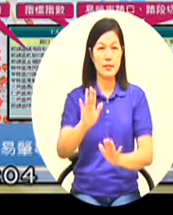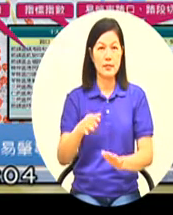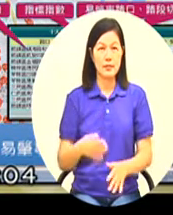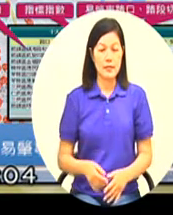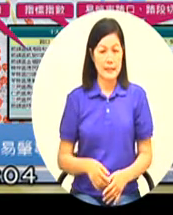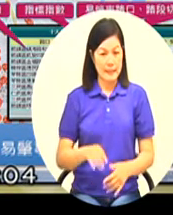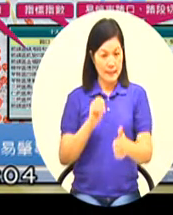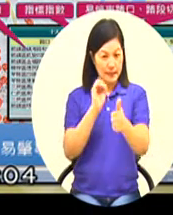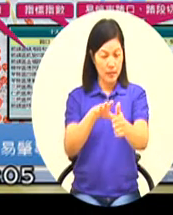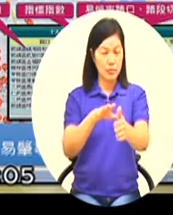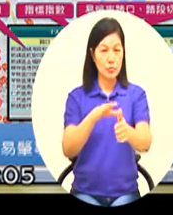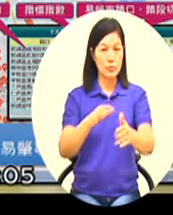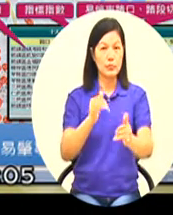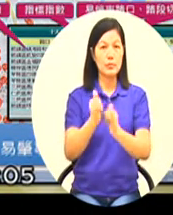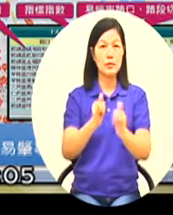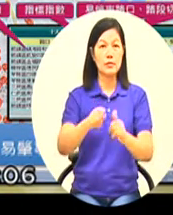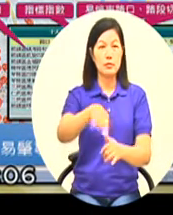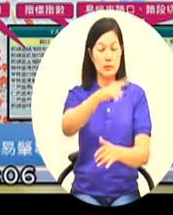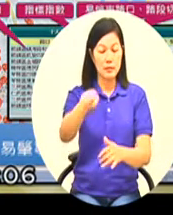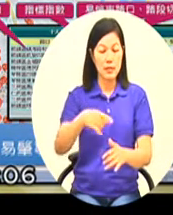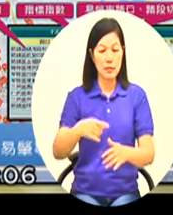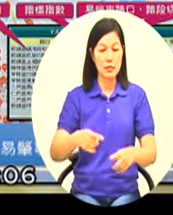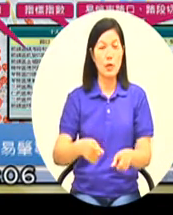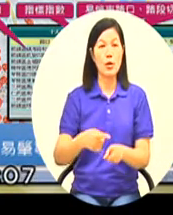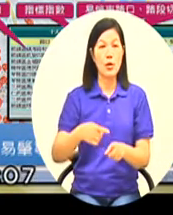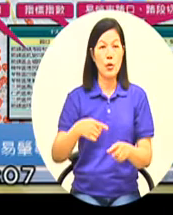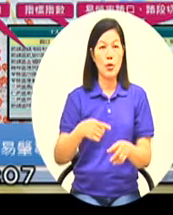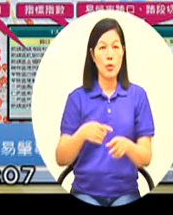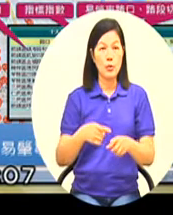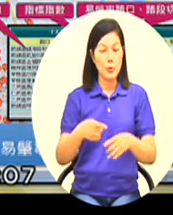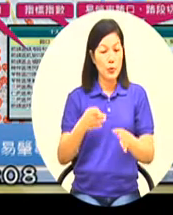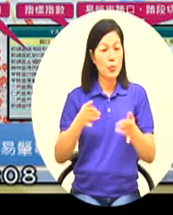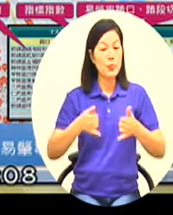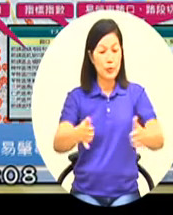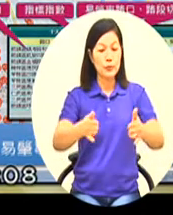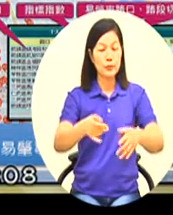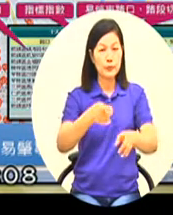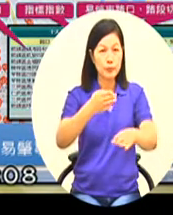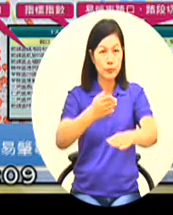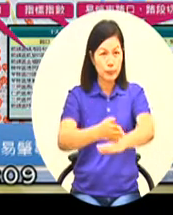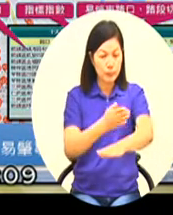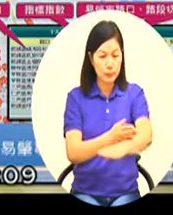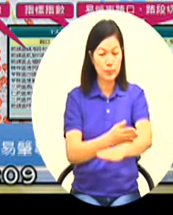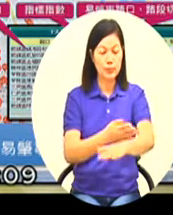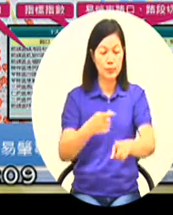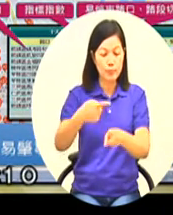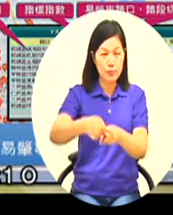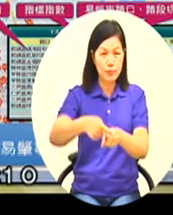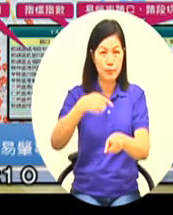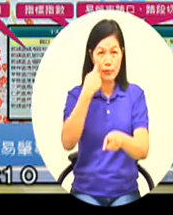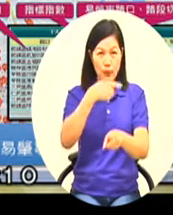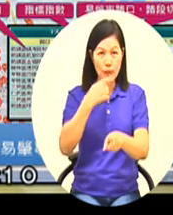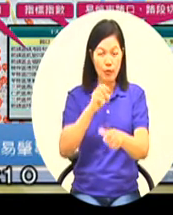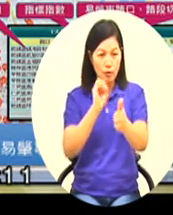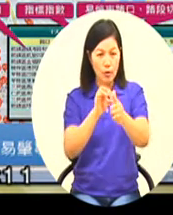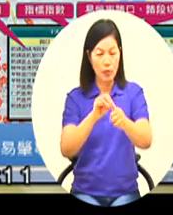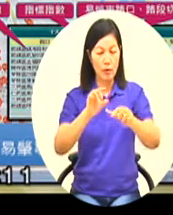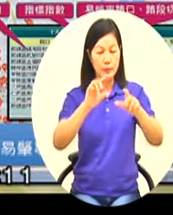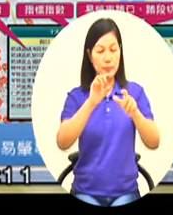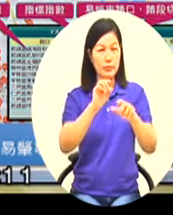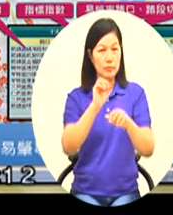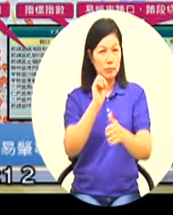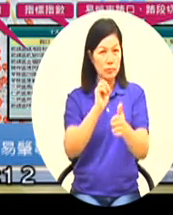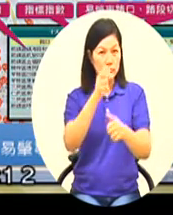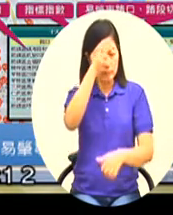路人在驾驶在某个路段或是路口的时候，给他们相当的一个警示作用。所以在警察局的